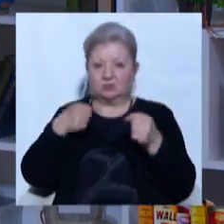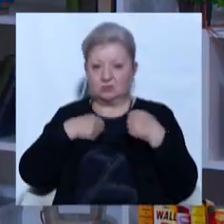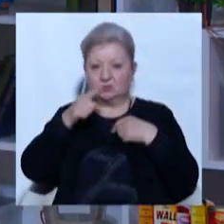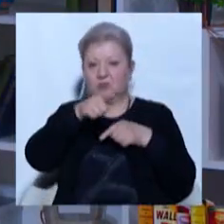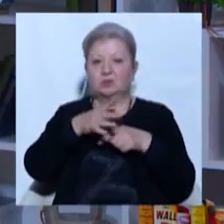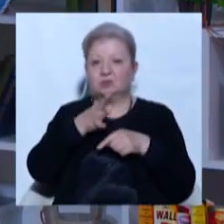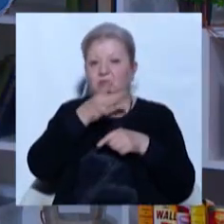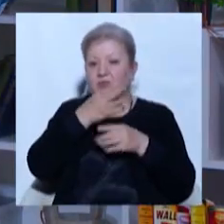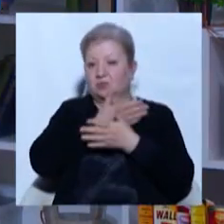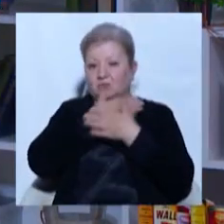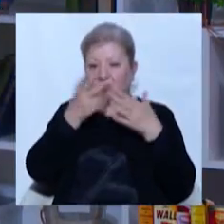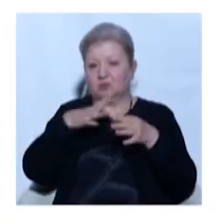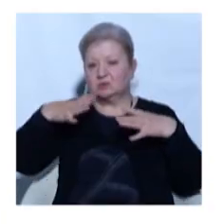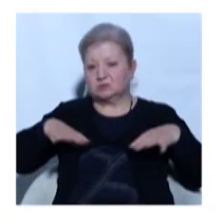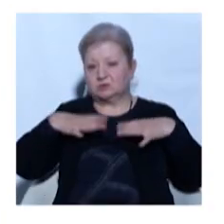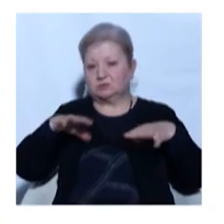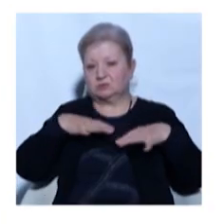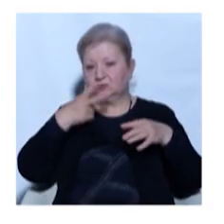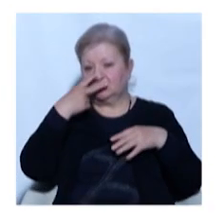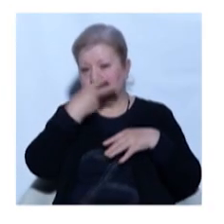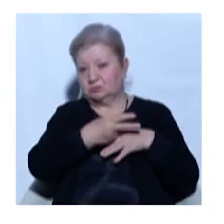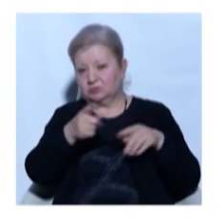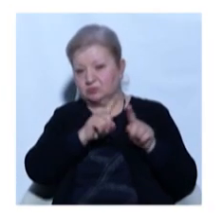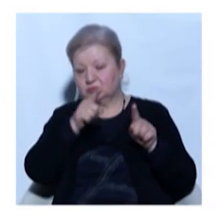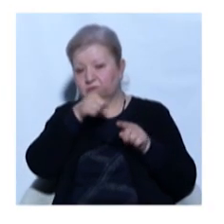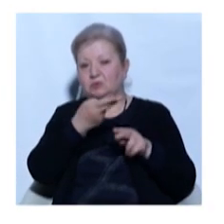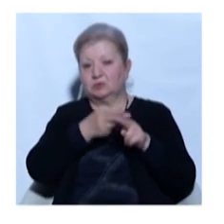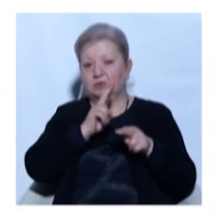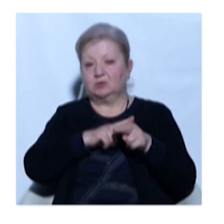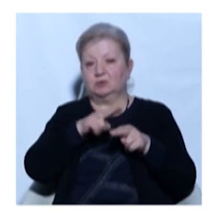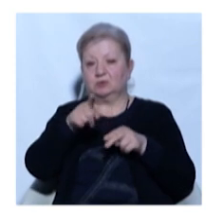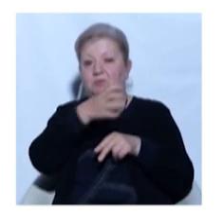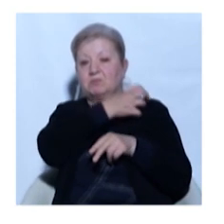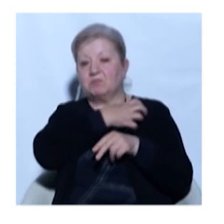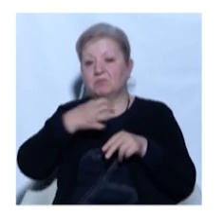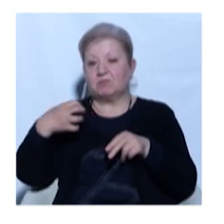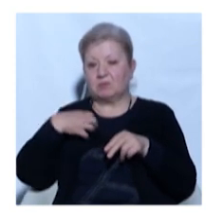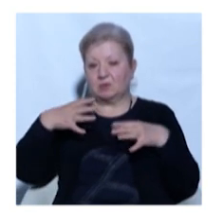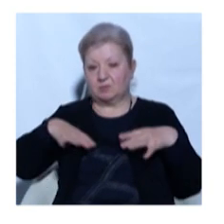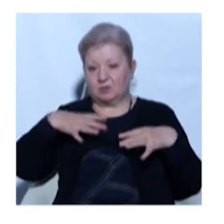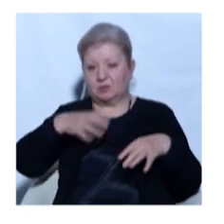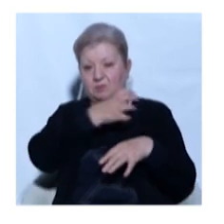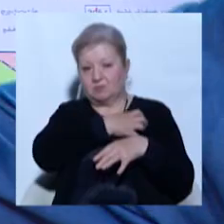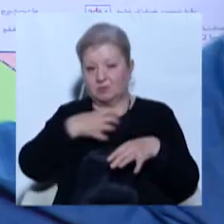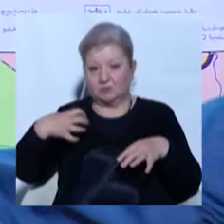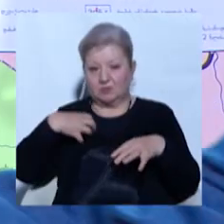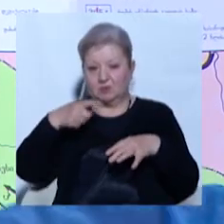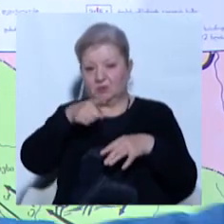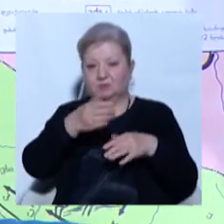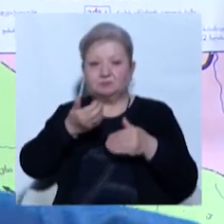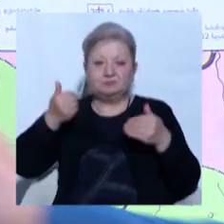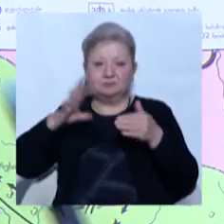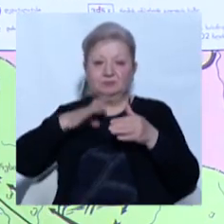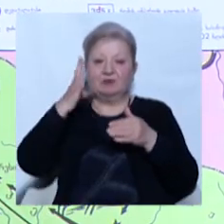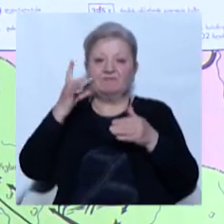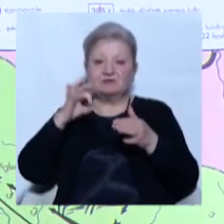არ ეცალა საქართველოსათვის და მან ვახტანგ გორგასალმა შეძლო, რომ მანამდე ბიზანტიის მიერ დაკავებული დასავლეთ